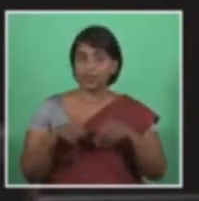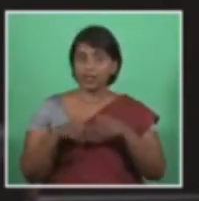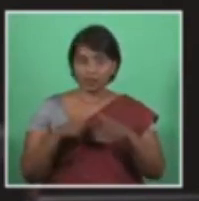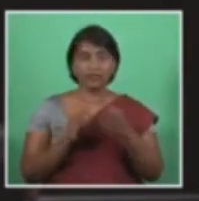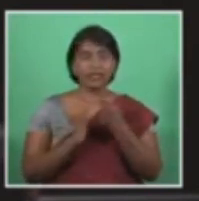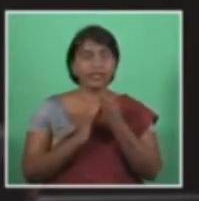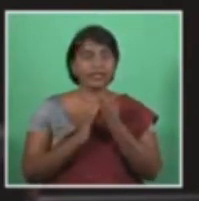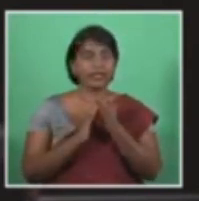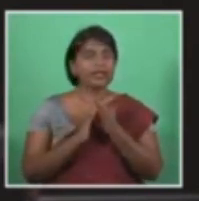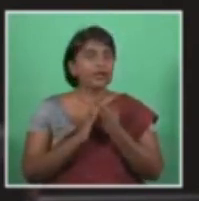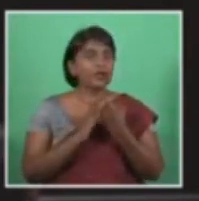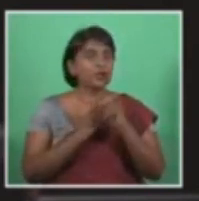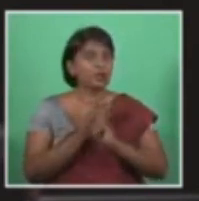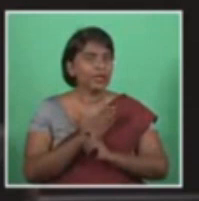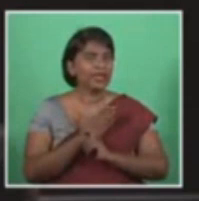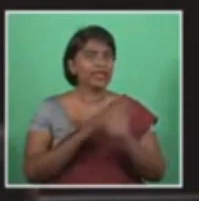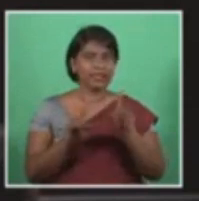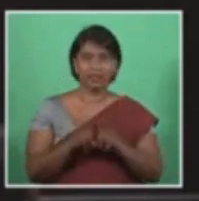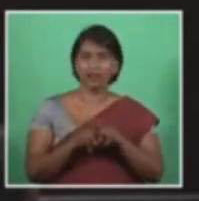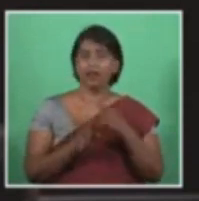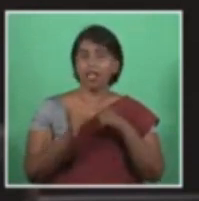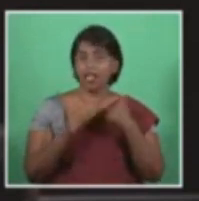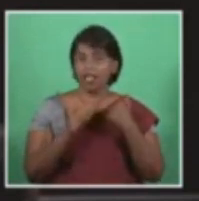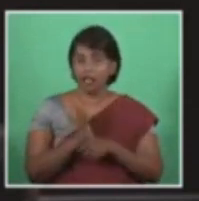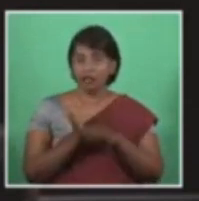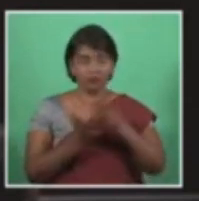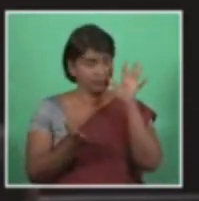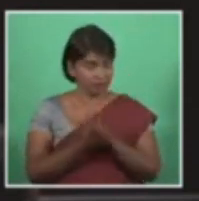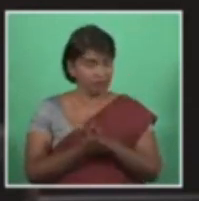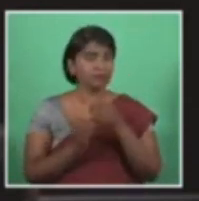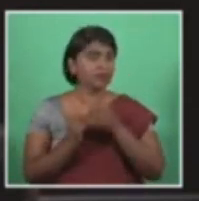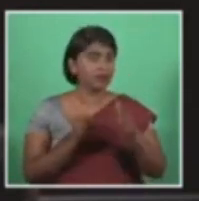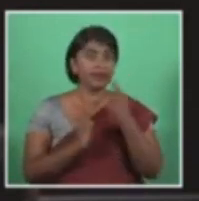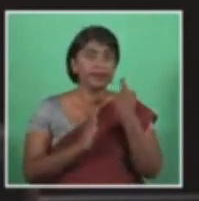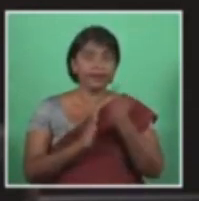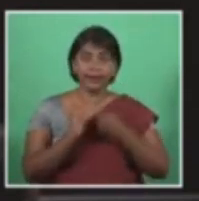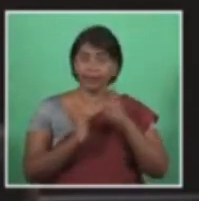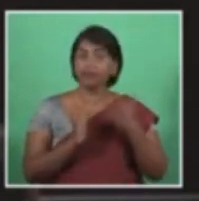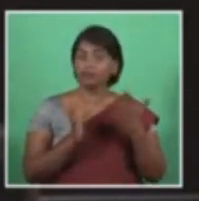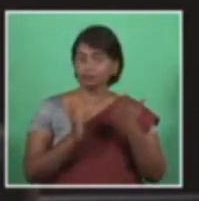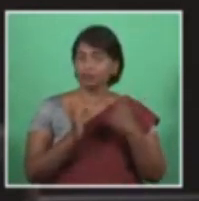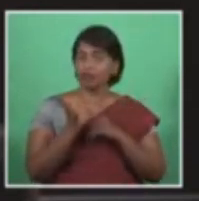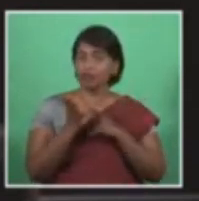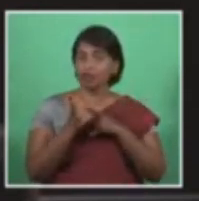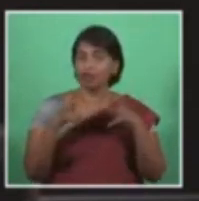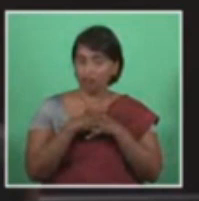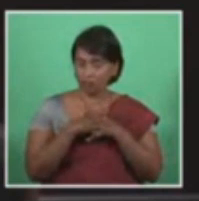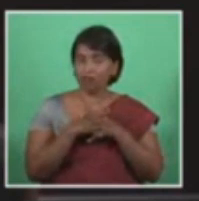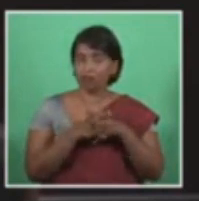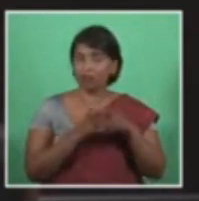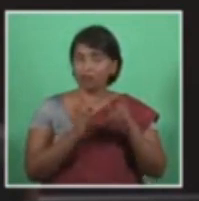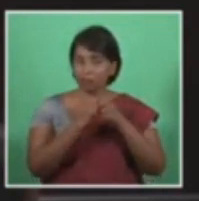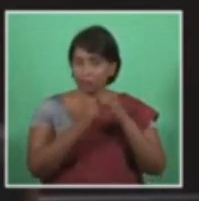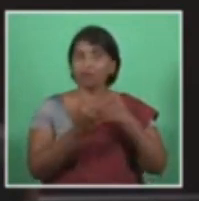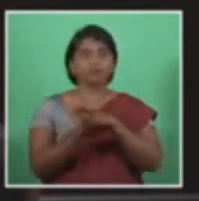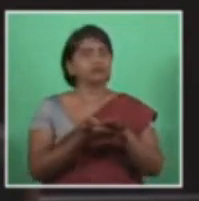tiyenne regulasiyak hatiyata. Me regulasiya anapanatak bawata patkirima tulama neetiye tiyena hidasak aavarane karanna apita puluwankama